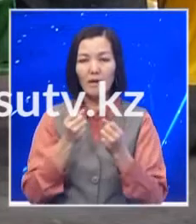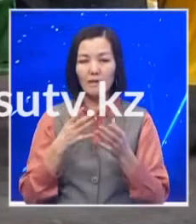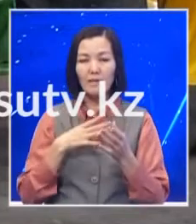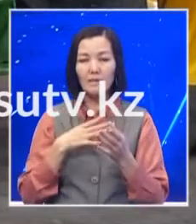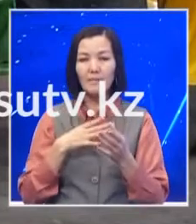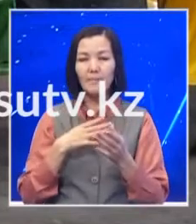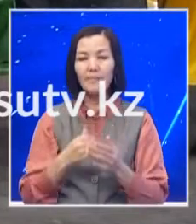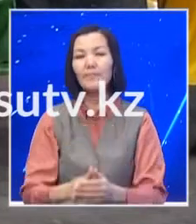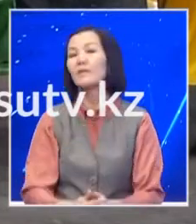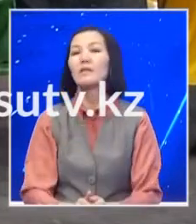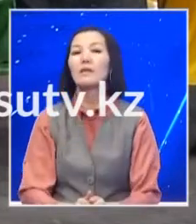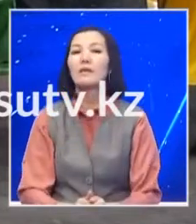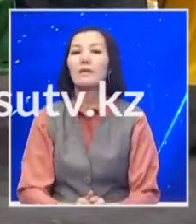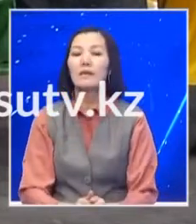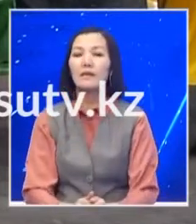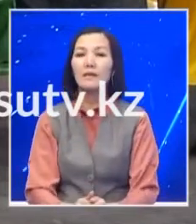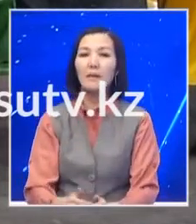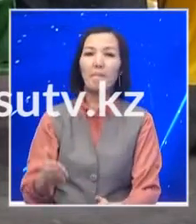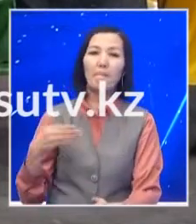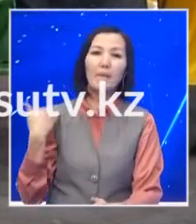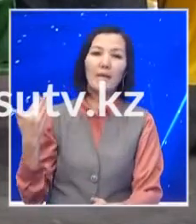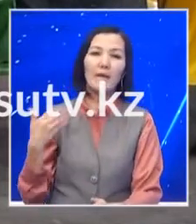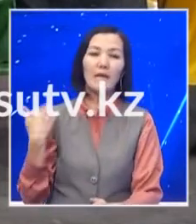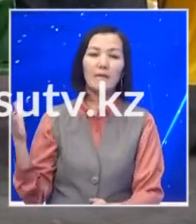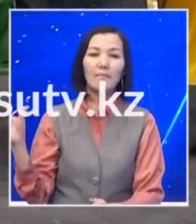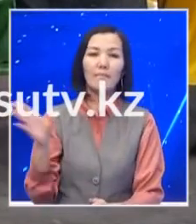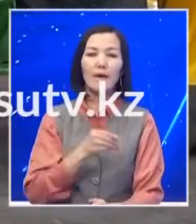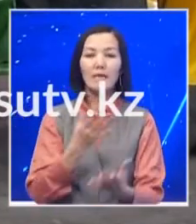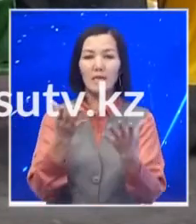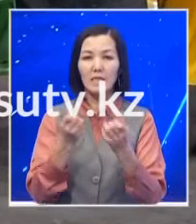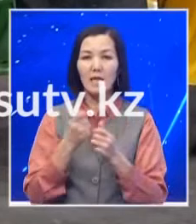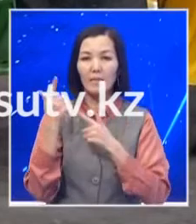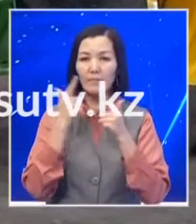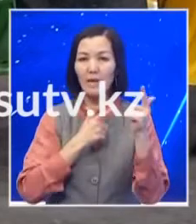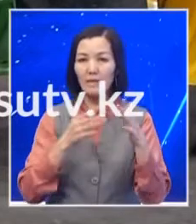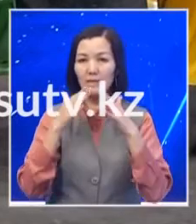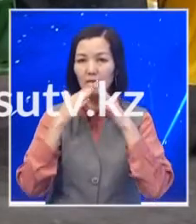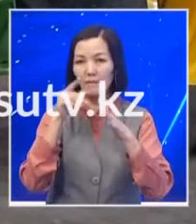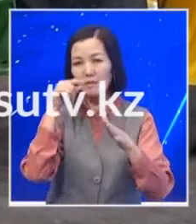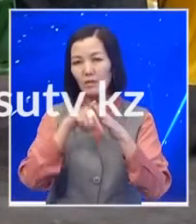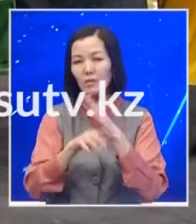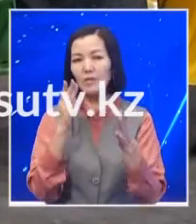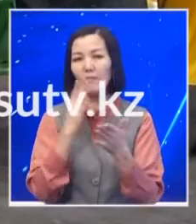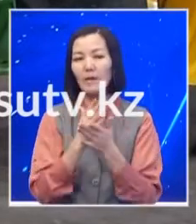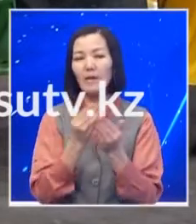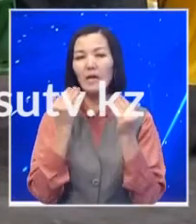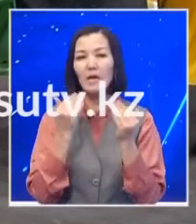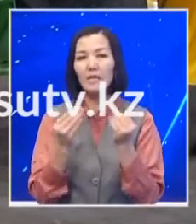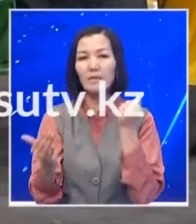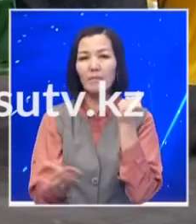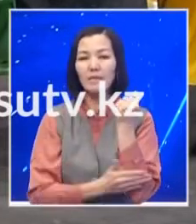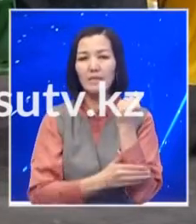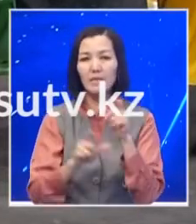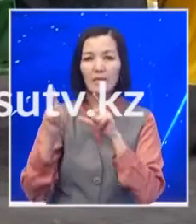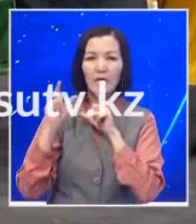жасы тұқымдарды алдық. Минеральный удобрениені бәрін біз уже жалпы алып, складқа бәрін таптап отырмыз. Кеше соңғы КамАЗ-дар келіп